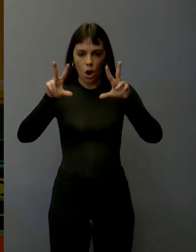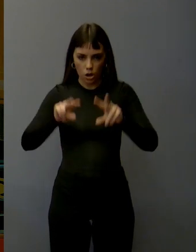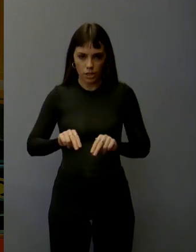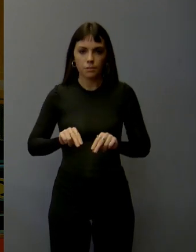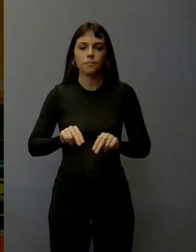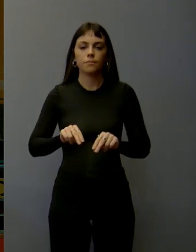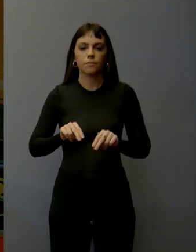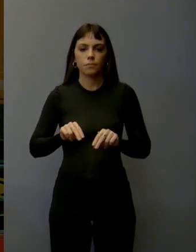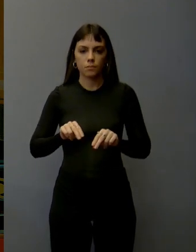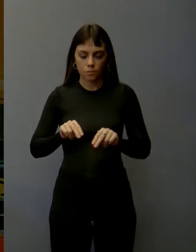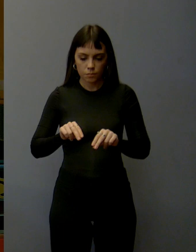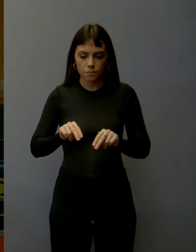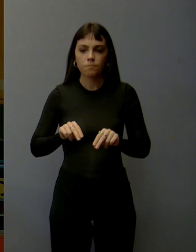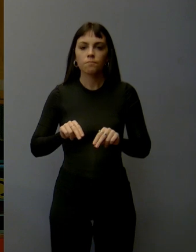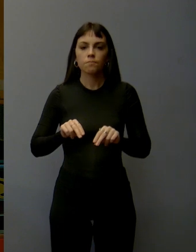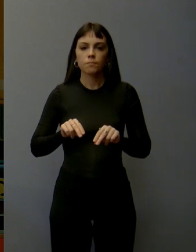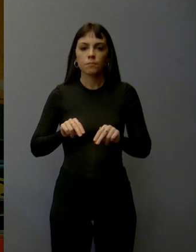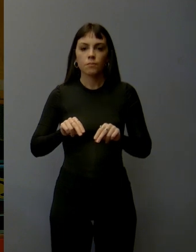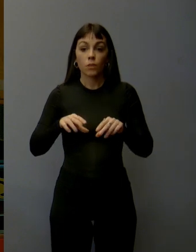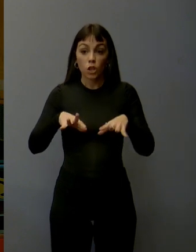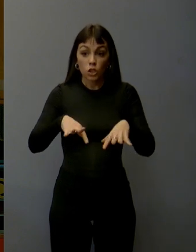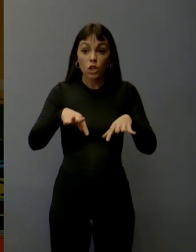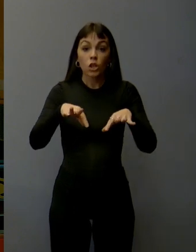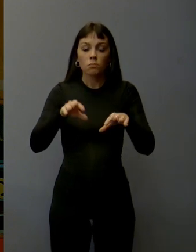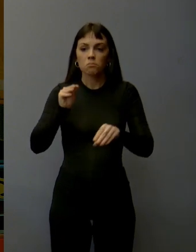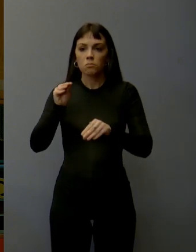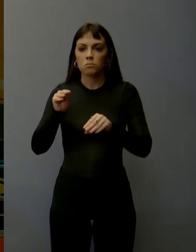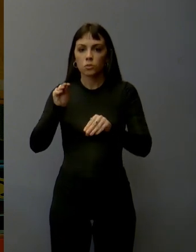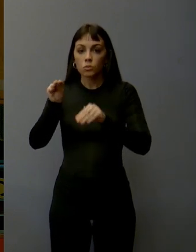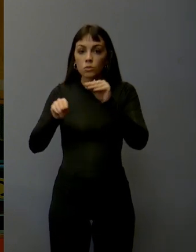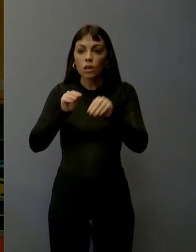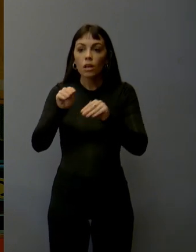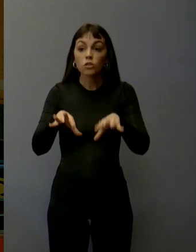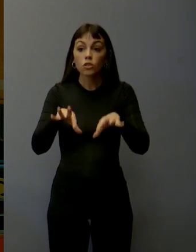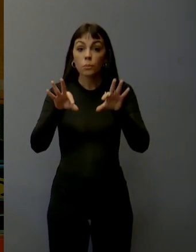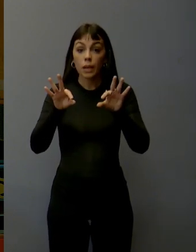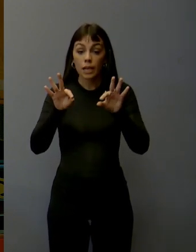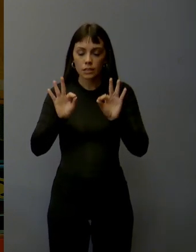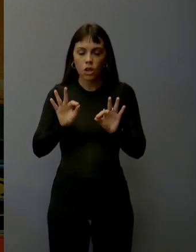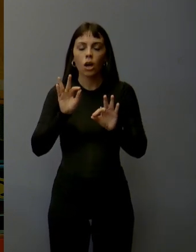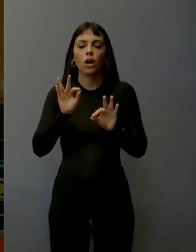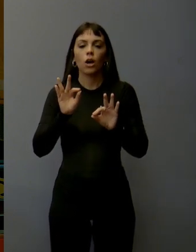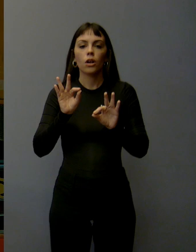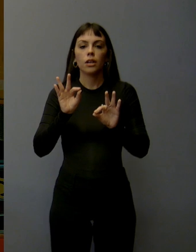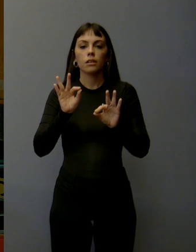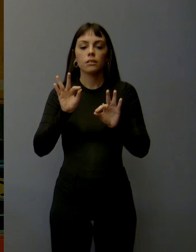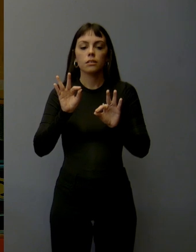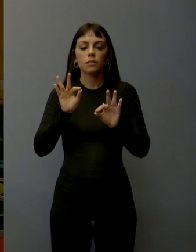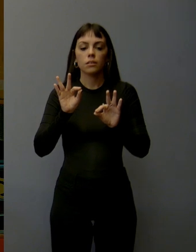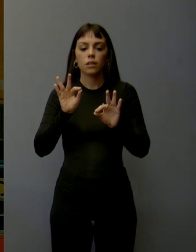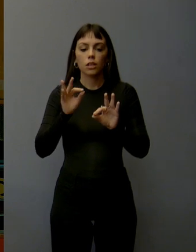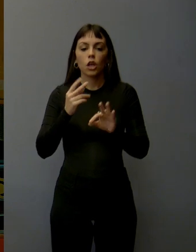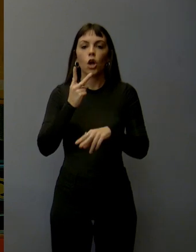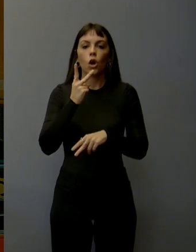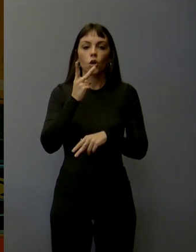votazione Allora la sospensione viene chiesta la sospensione viene chiesta la sospensione due